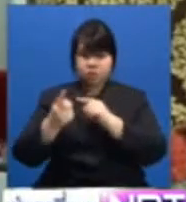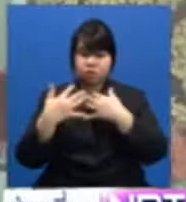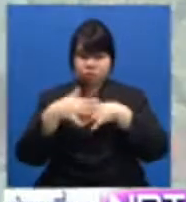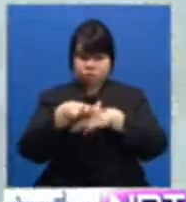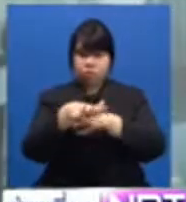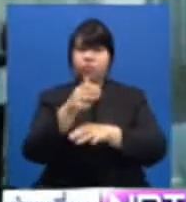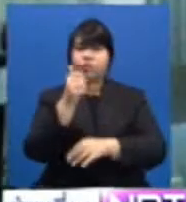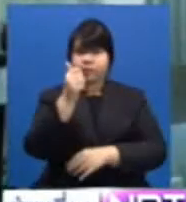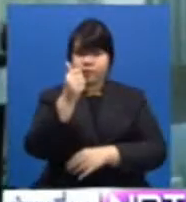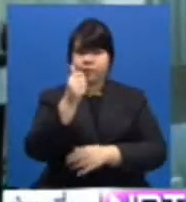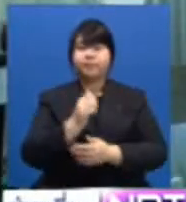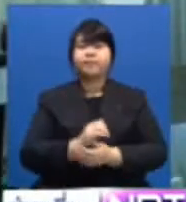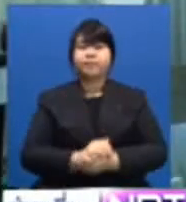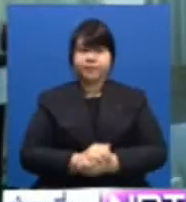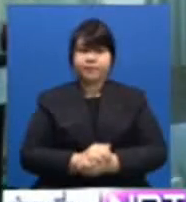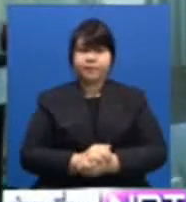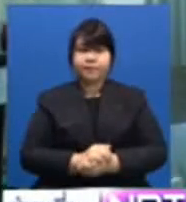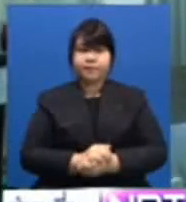นะครับ